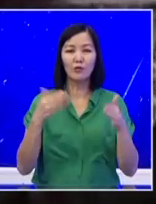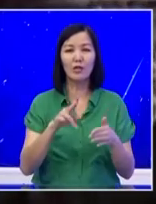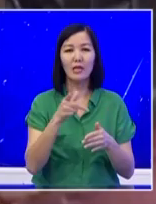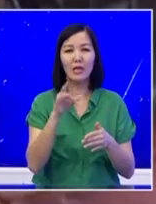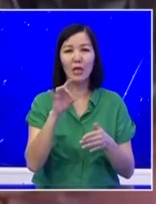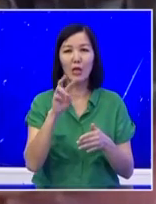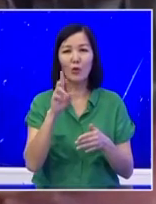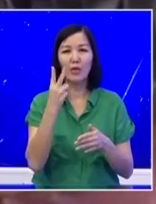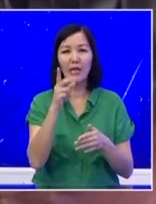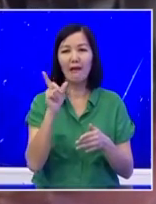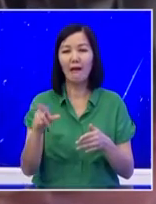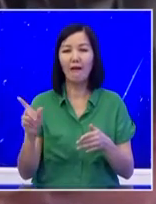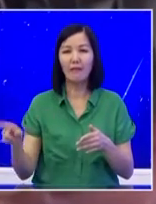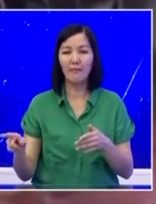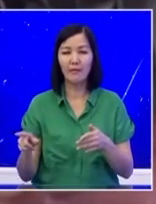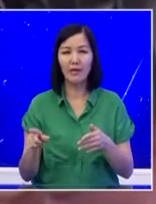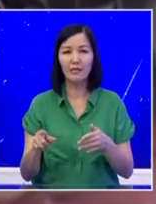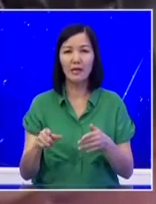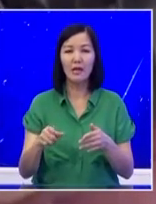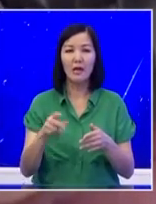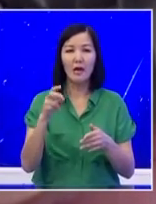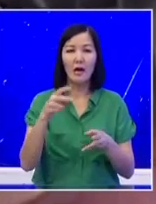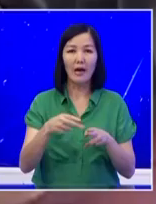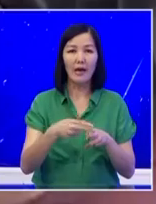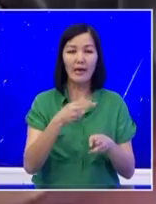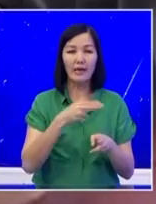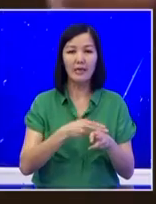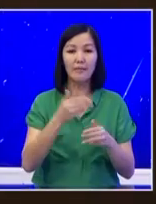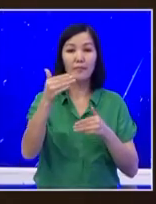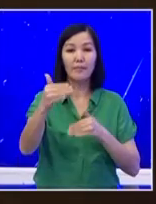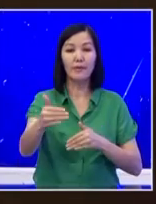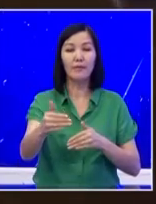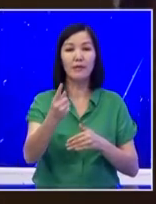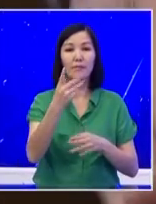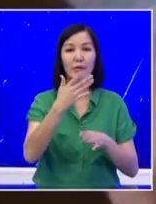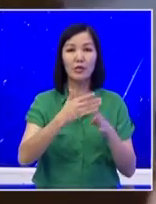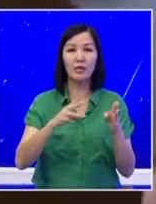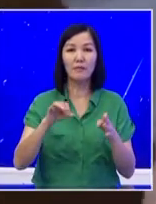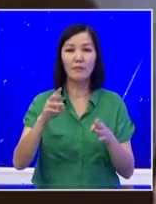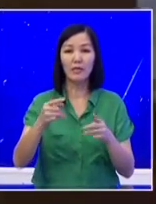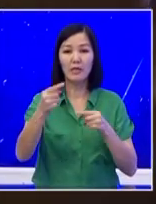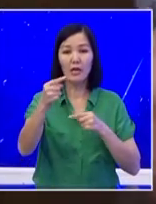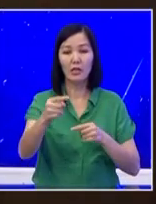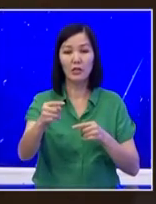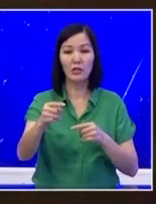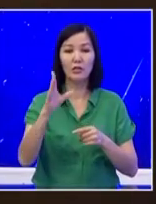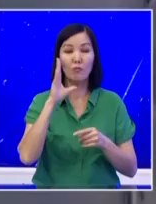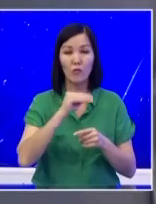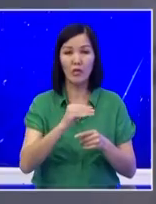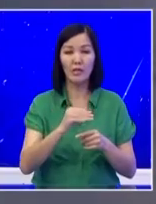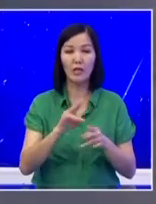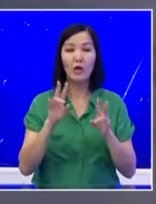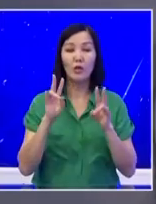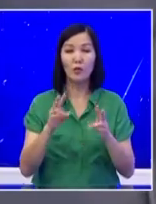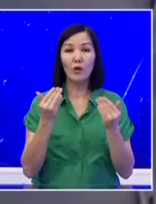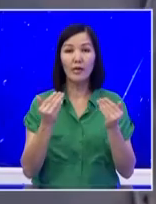айтуынша, екі адам осындай өлшемдегі аяқ киім киетін болса, онда бір-бірінен кемінде 1,5 метр қашықтықта болады дейді. Тіпті